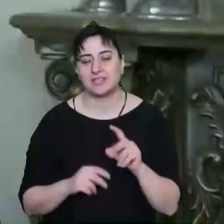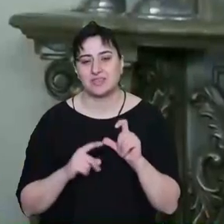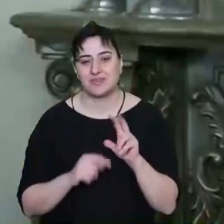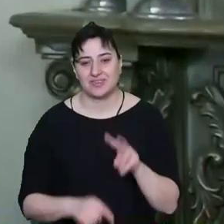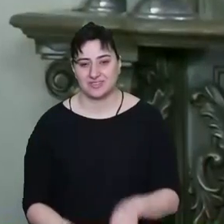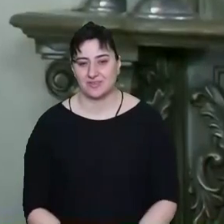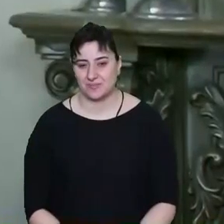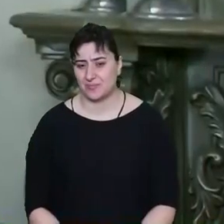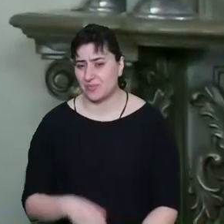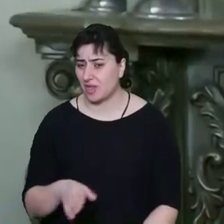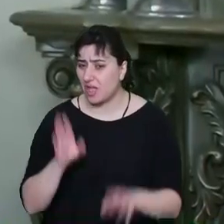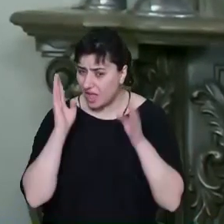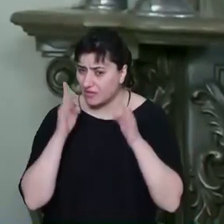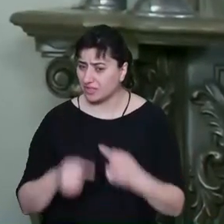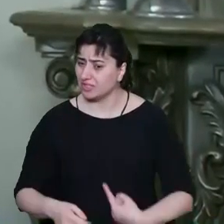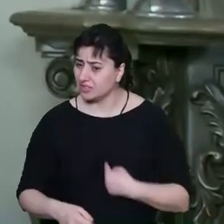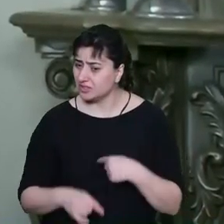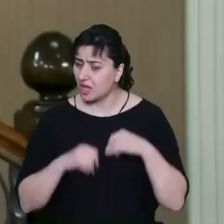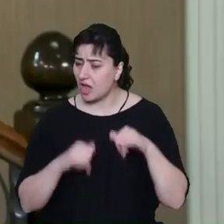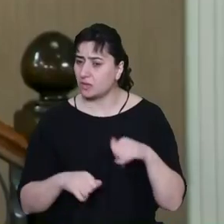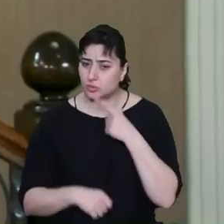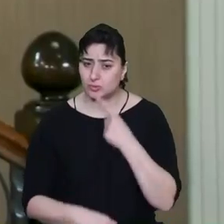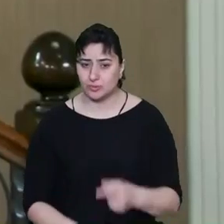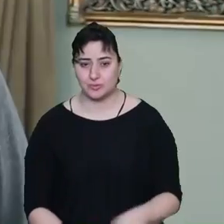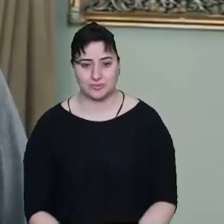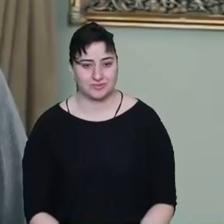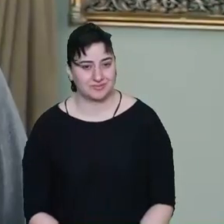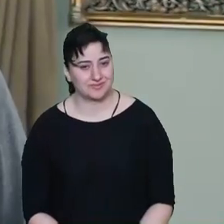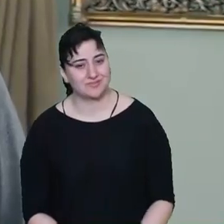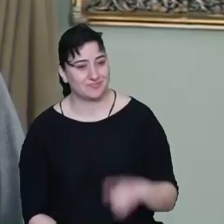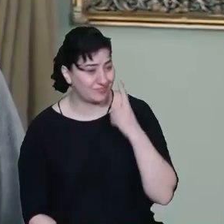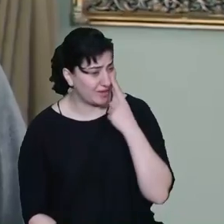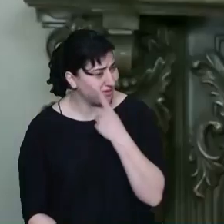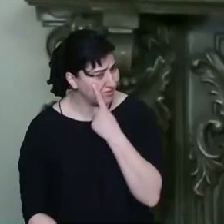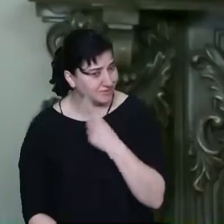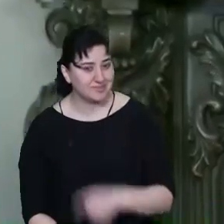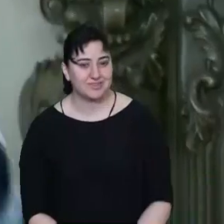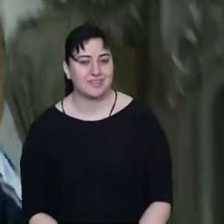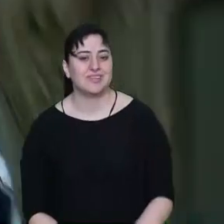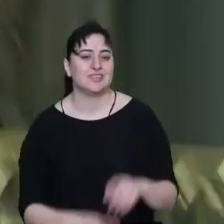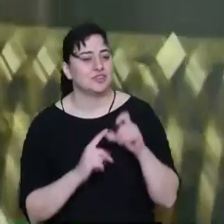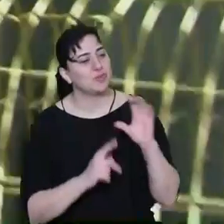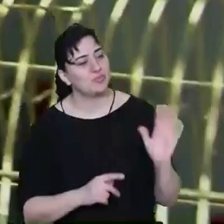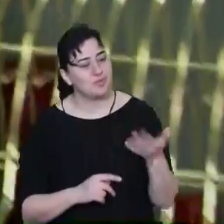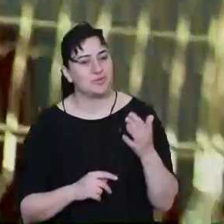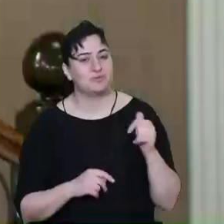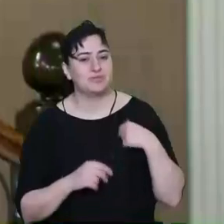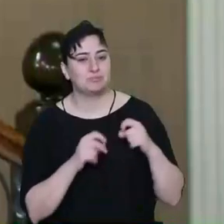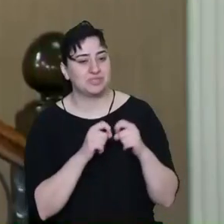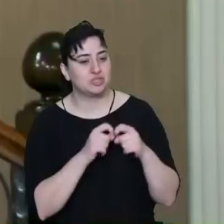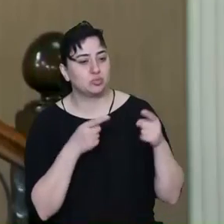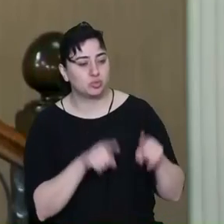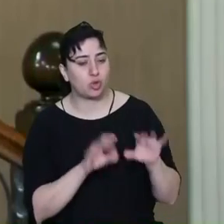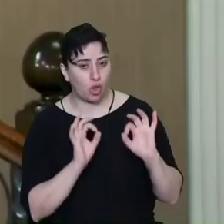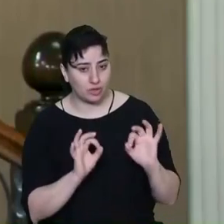Yok Başak Hanım, hayvan hakikaten hissederek söylüyor ya. Enişte... Neyse Şükrü abi, biz Biricik'le